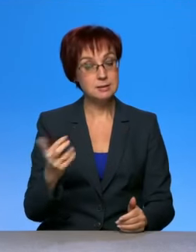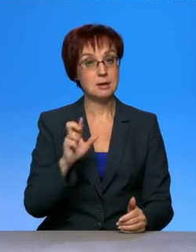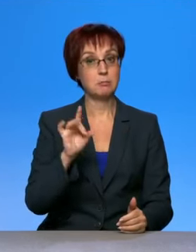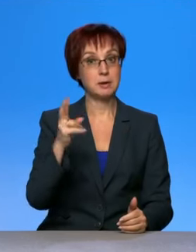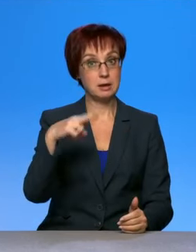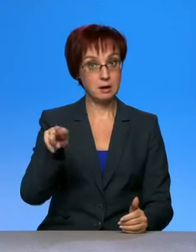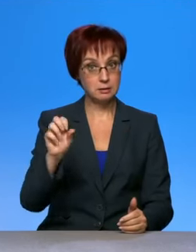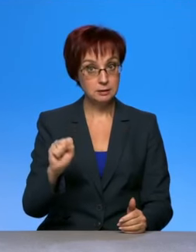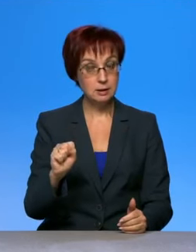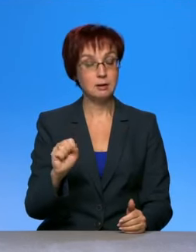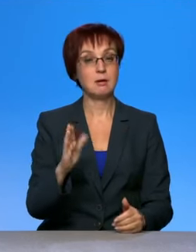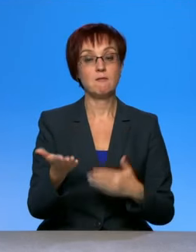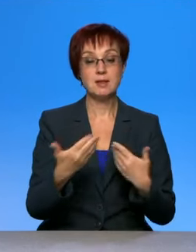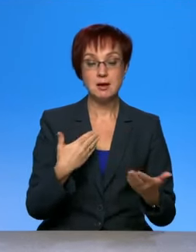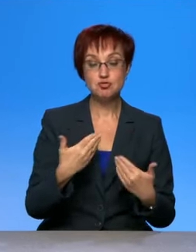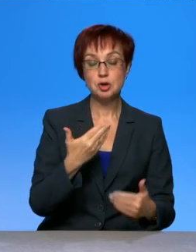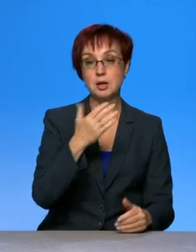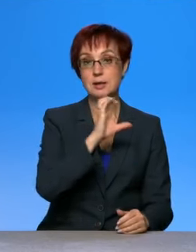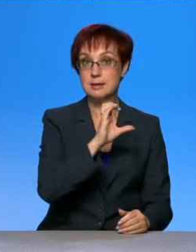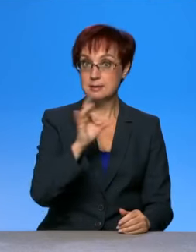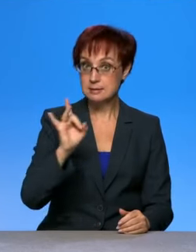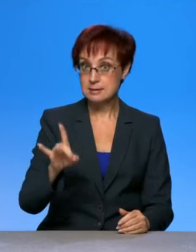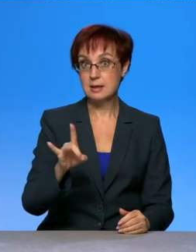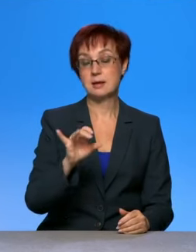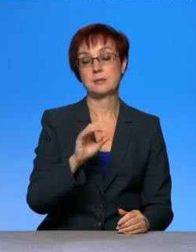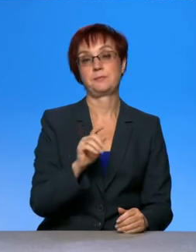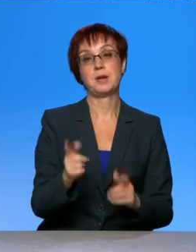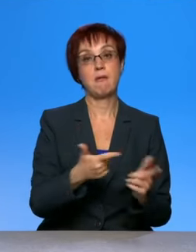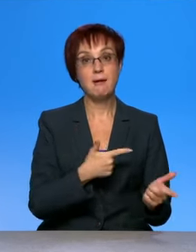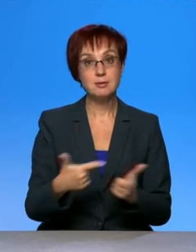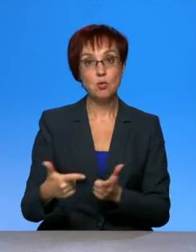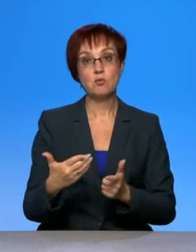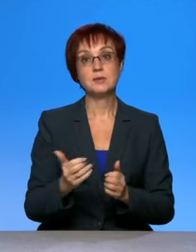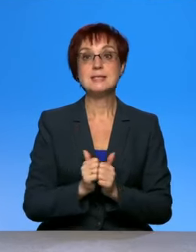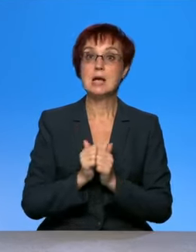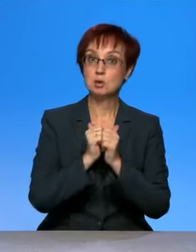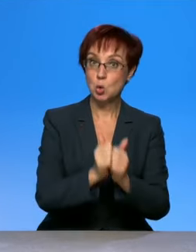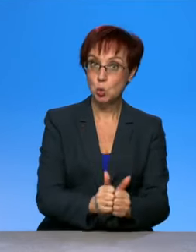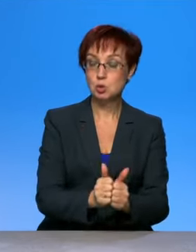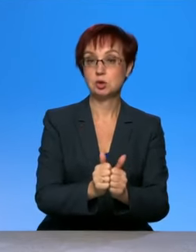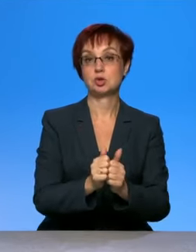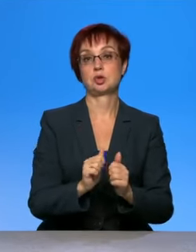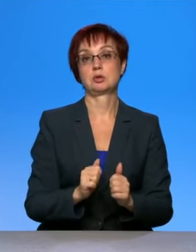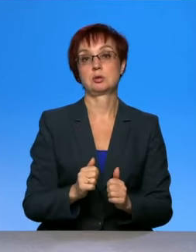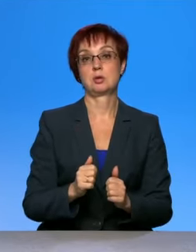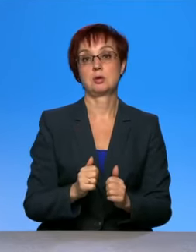Союза России его готовность сотрудничать сосуществовать